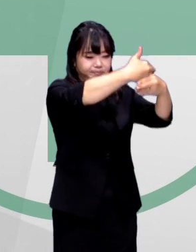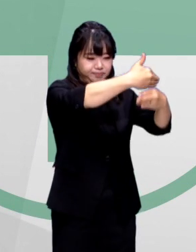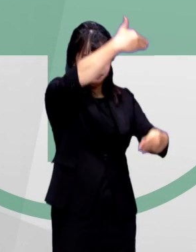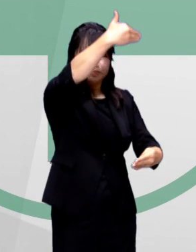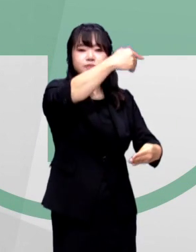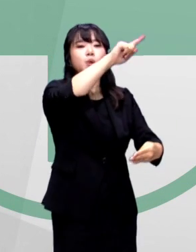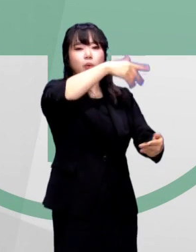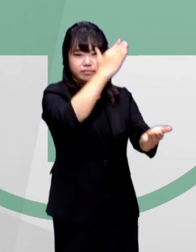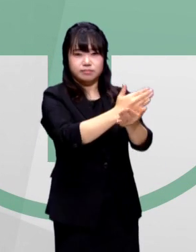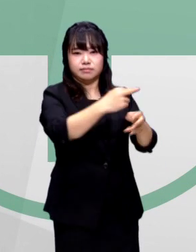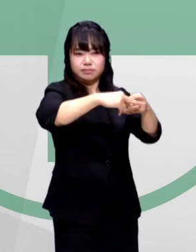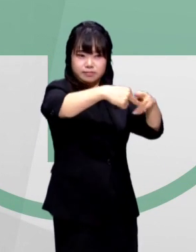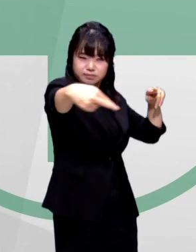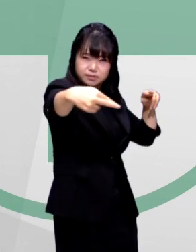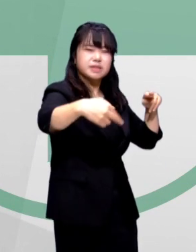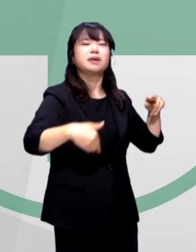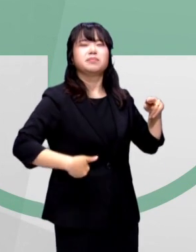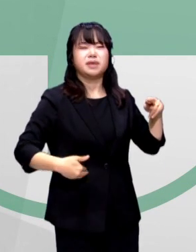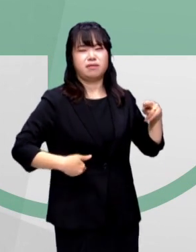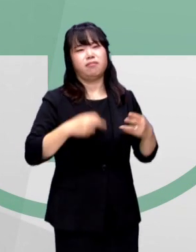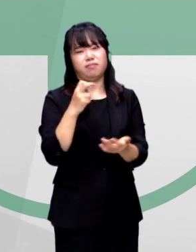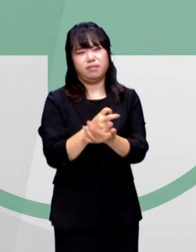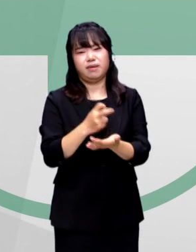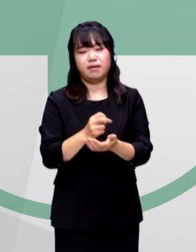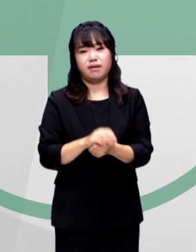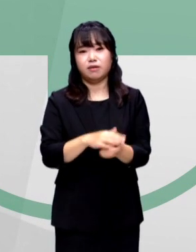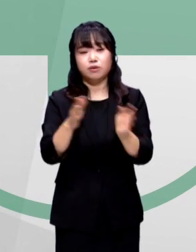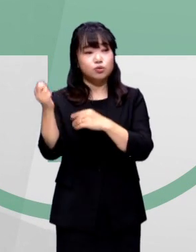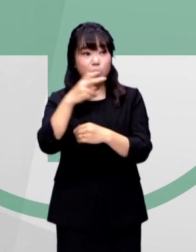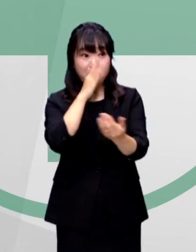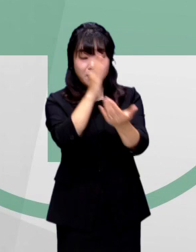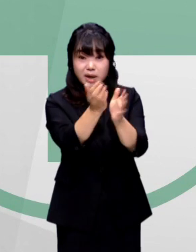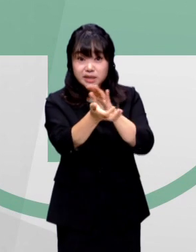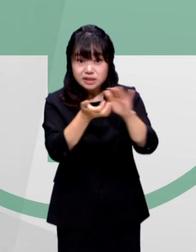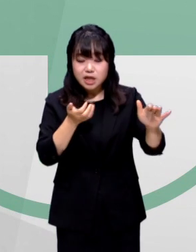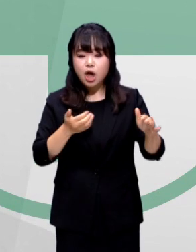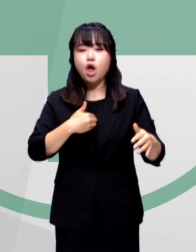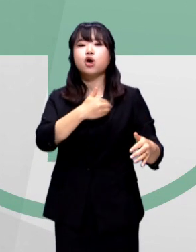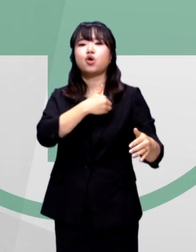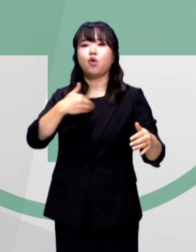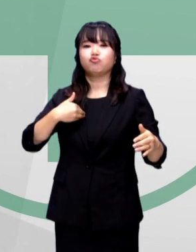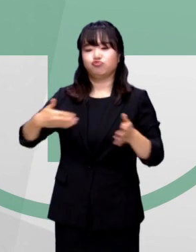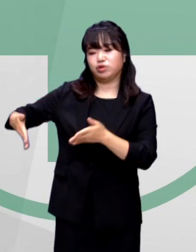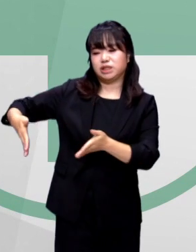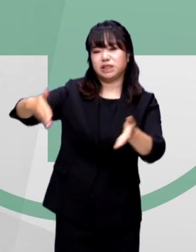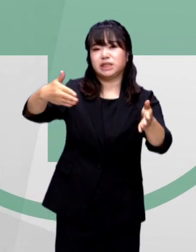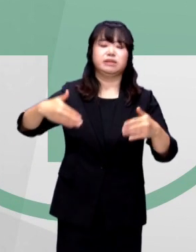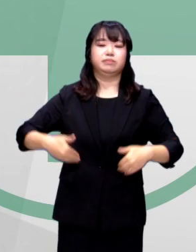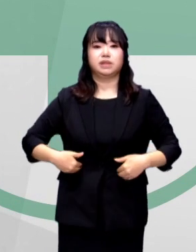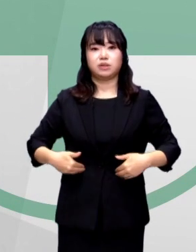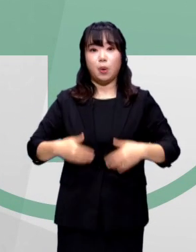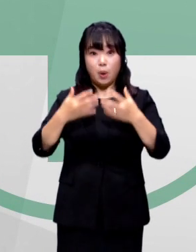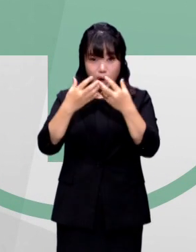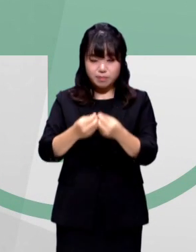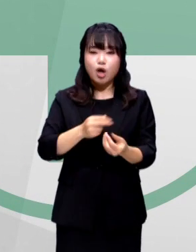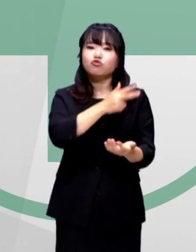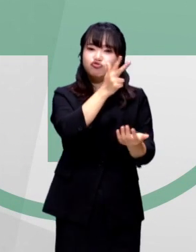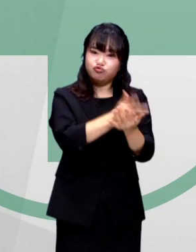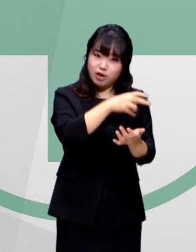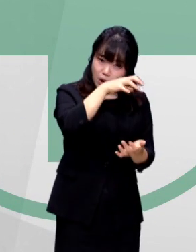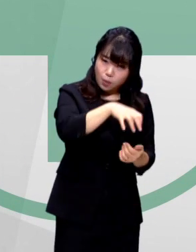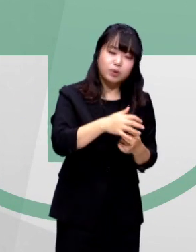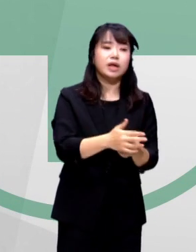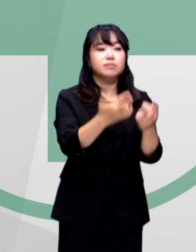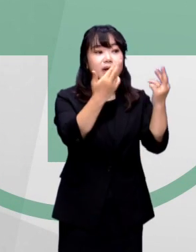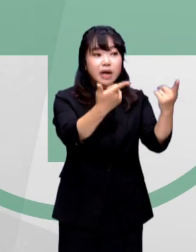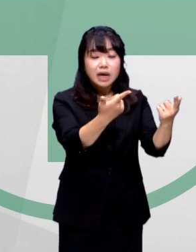있습니다. 그리고 또 하나는 이런 사고를 대비해서 여유 공간이 있었어야 됩니다. 그래서 인근 주차장이나